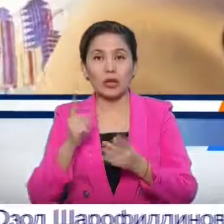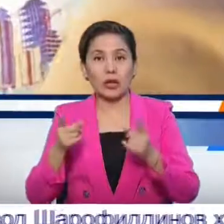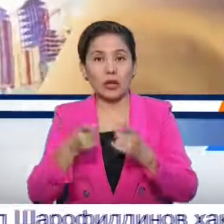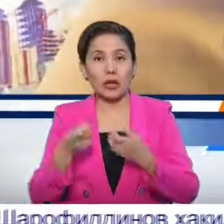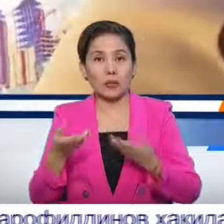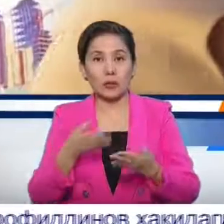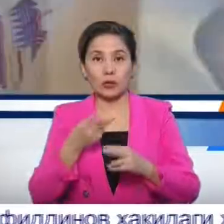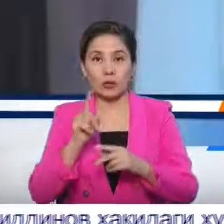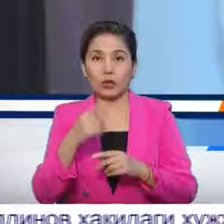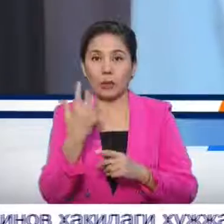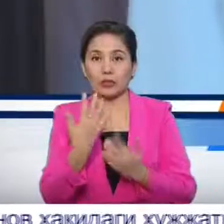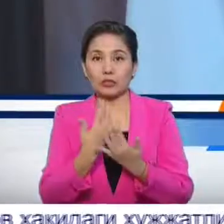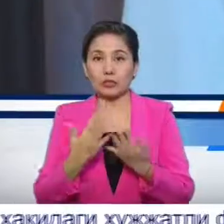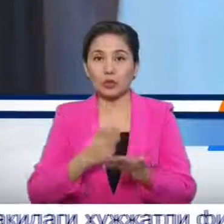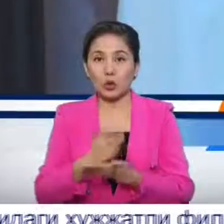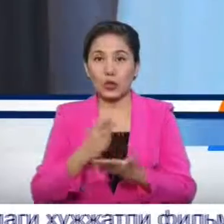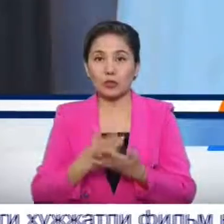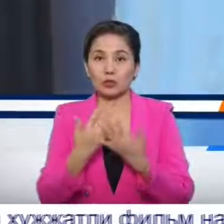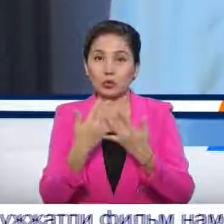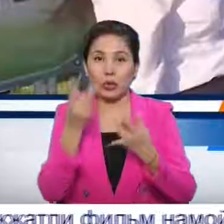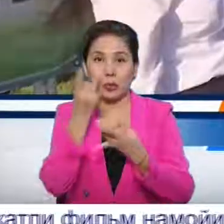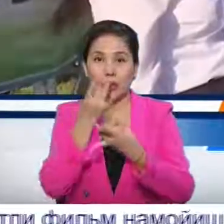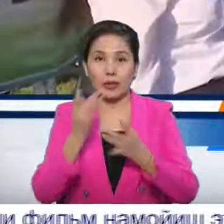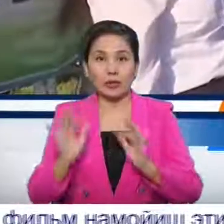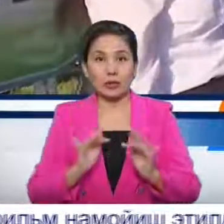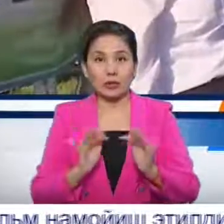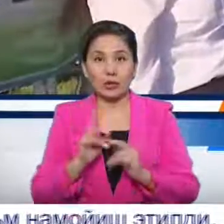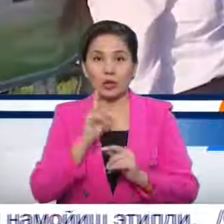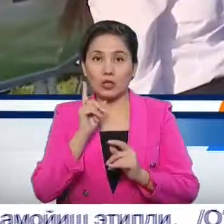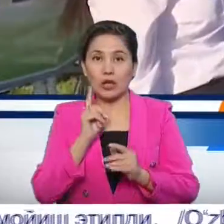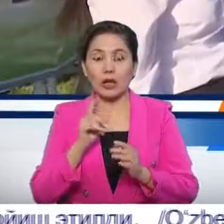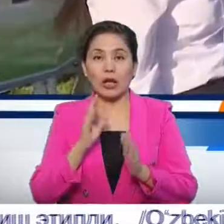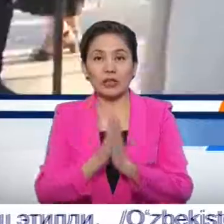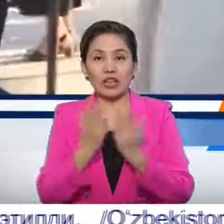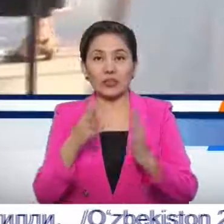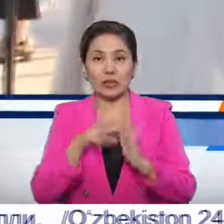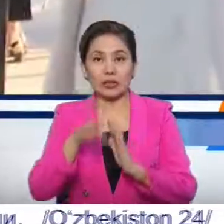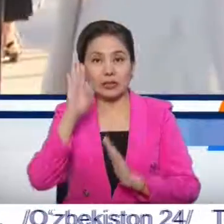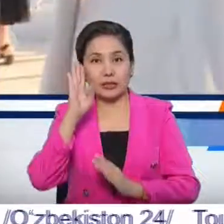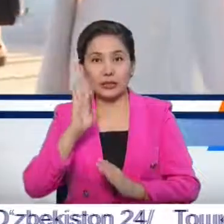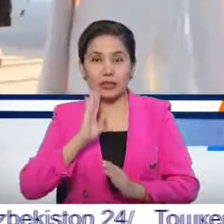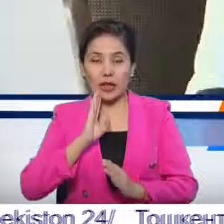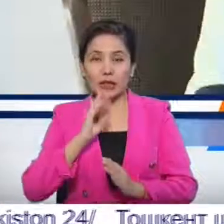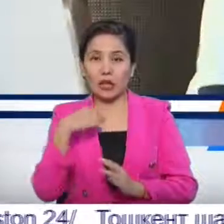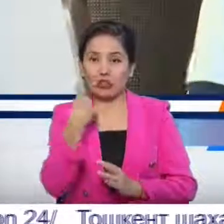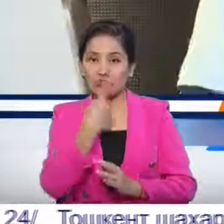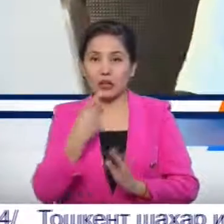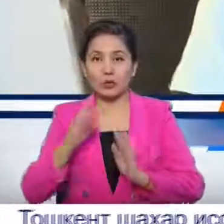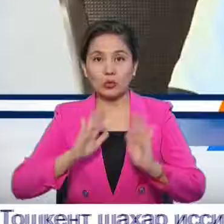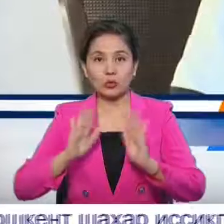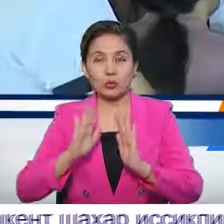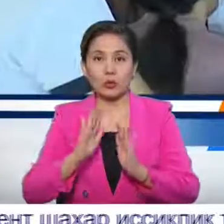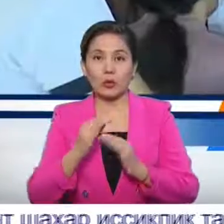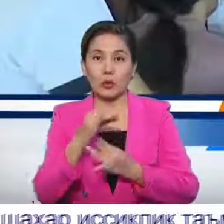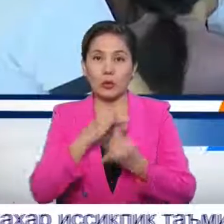olindi. Unda 5 xil yo'nalish bo'yicha turli madaniy tadbirlar, yoshlar daftariga kiritilgan yigit-qizlarning shaxsiy ko'rgazmalari,